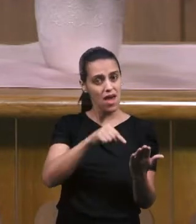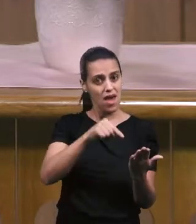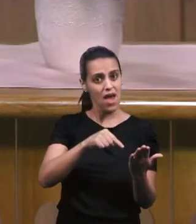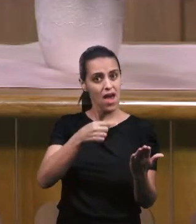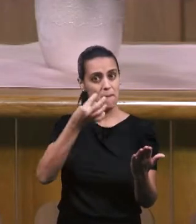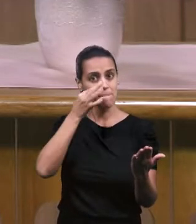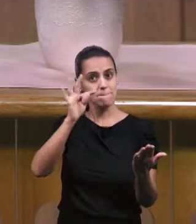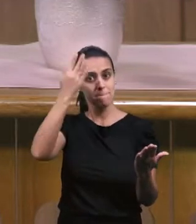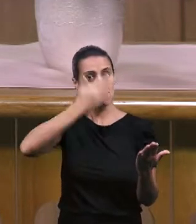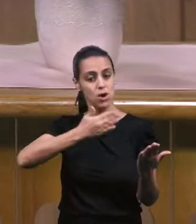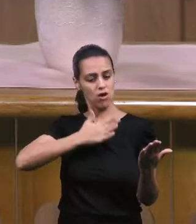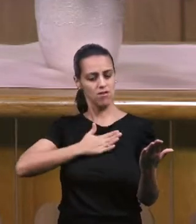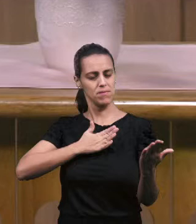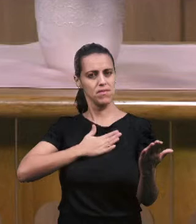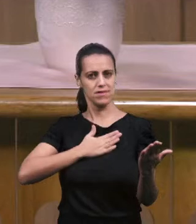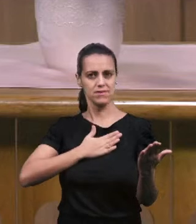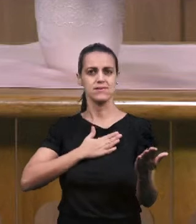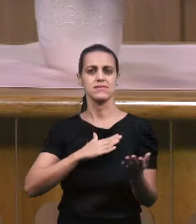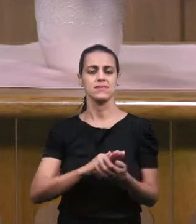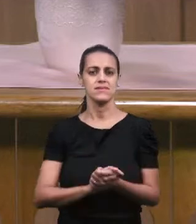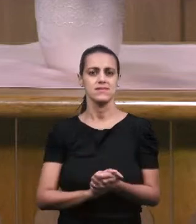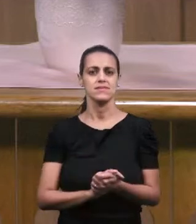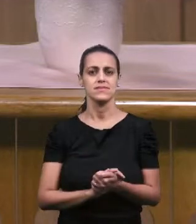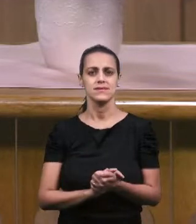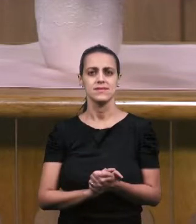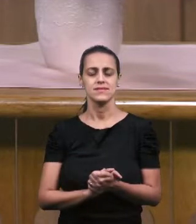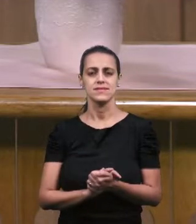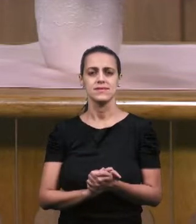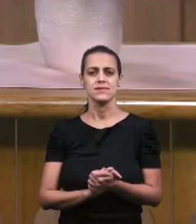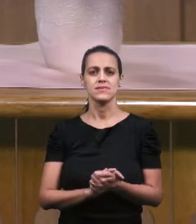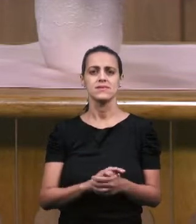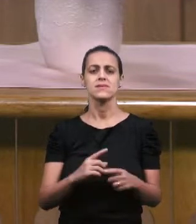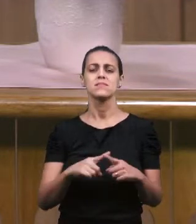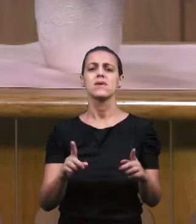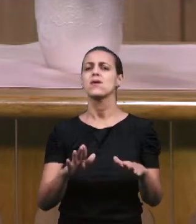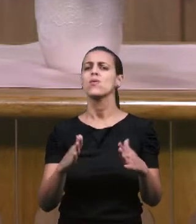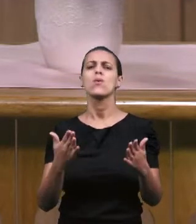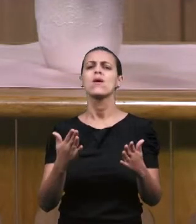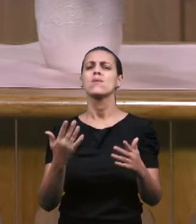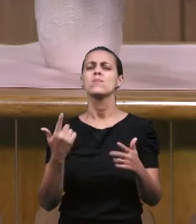sont elles qui donnent témoignage de moi. Quel a été le grand problème par